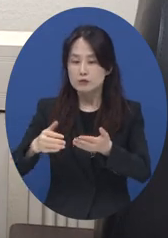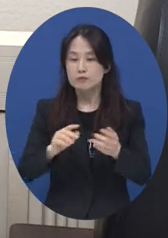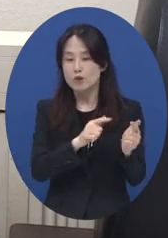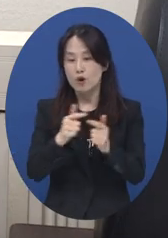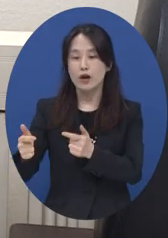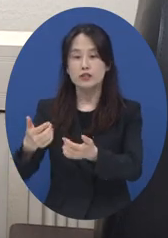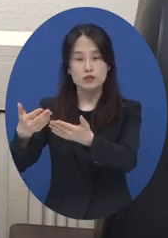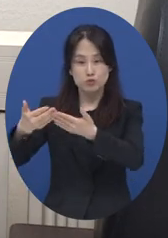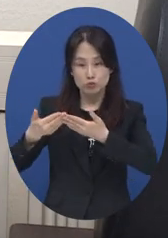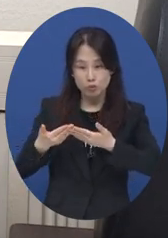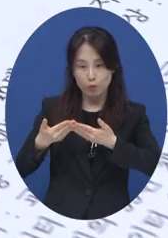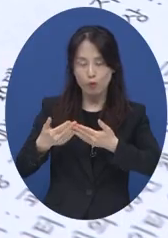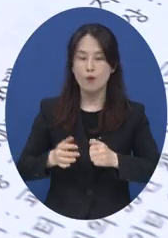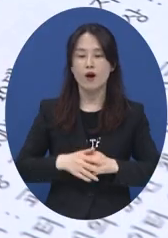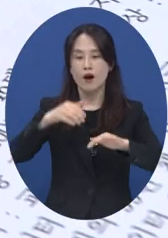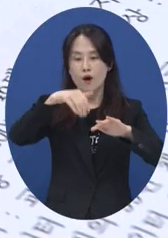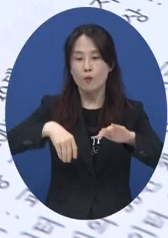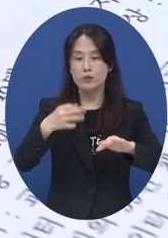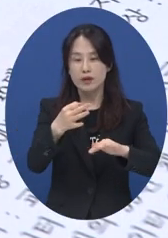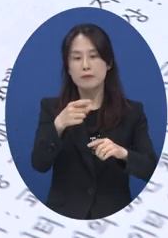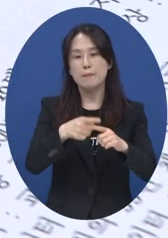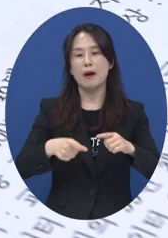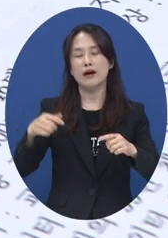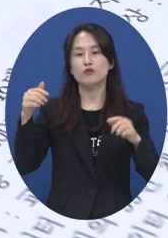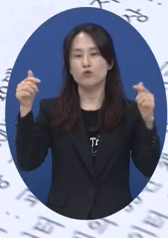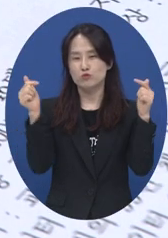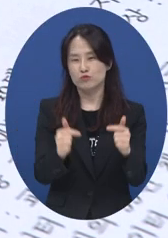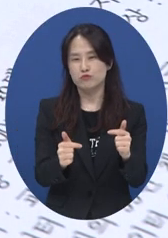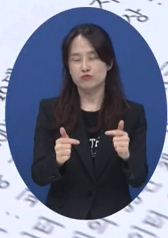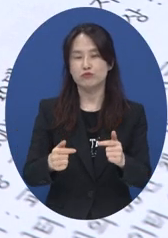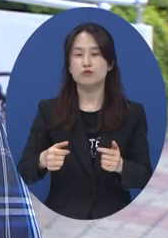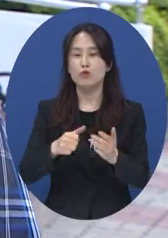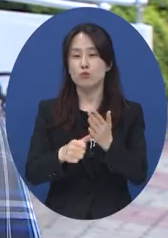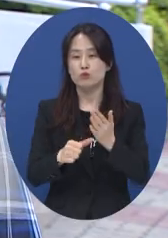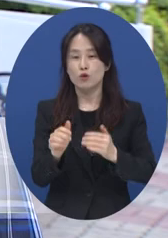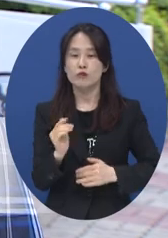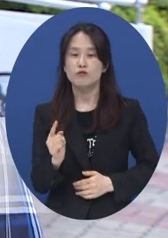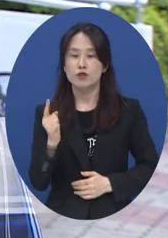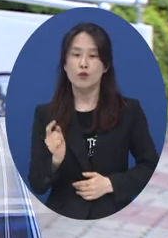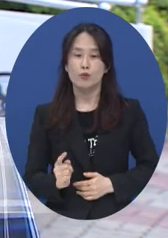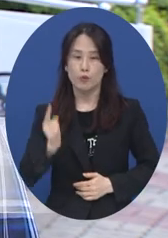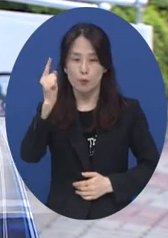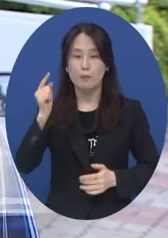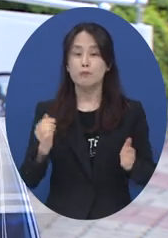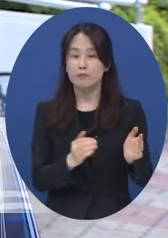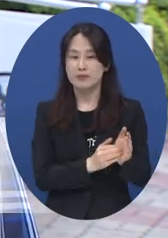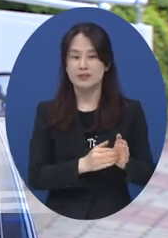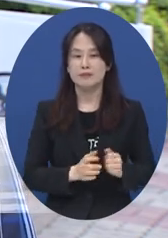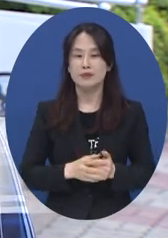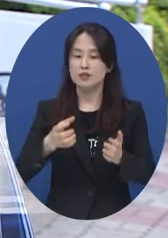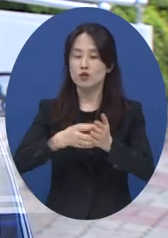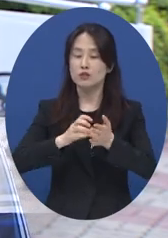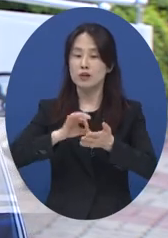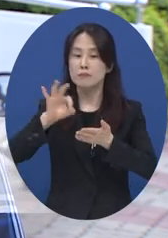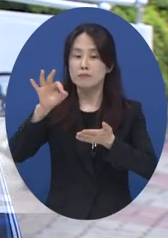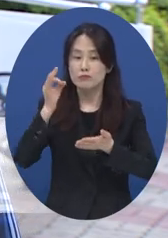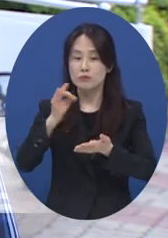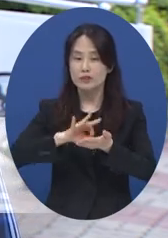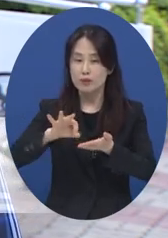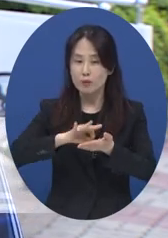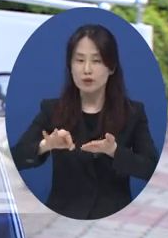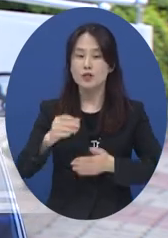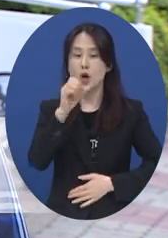지원받아 공사비는 절반이 하루 줄이고 품질을 높였습니다 격정 병을 기름으로 인해서 또 좋은 제품을